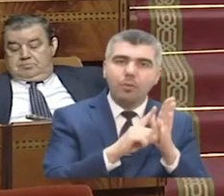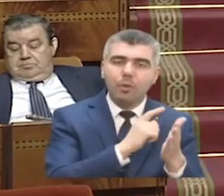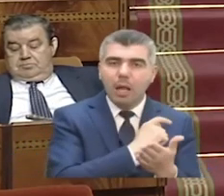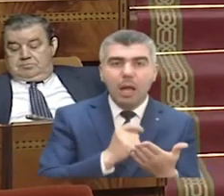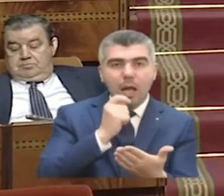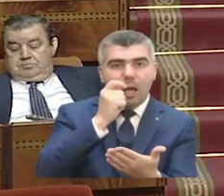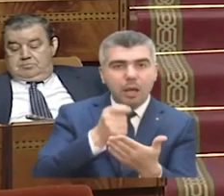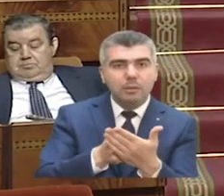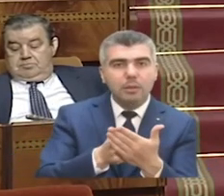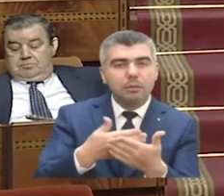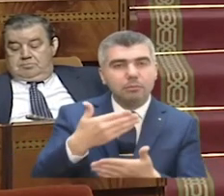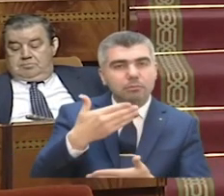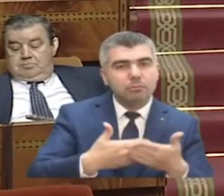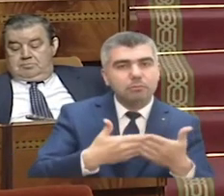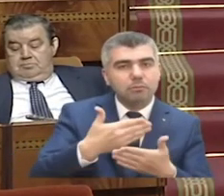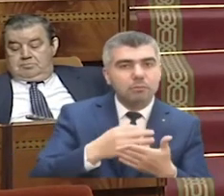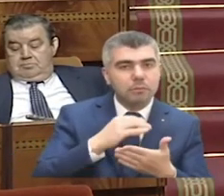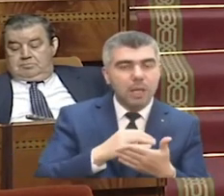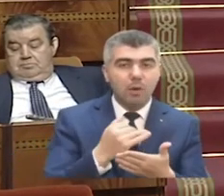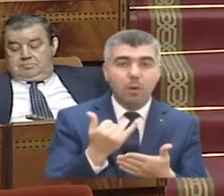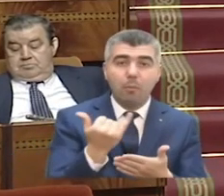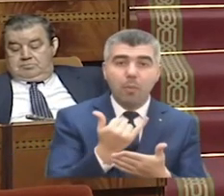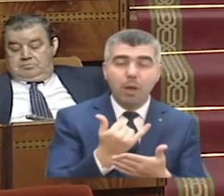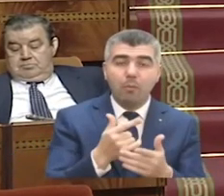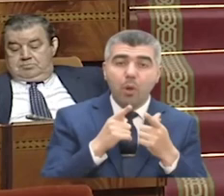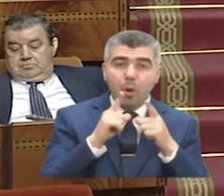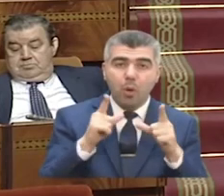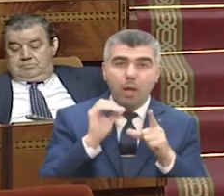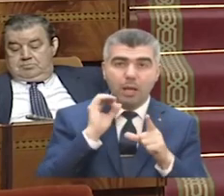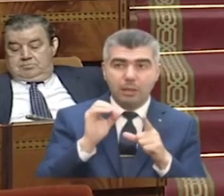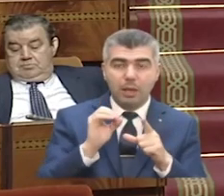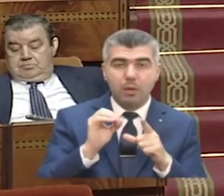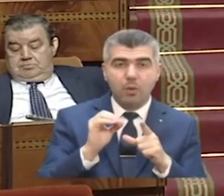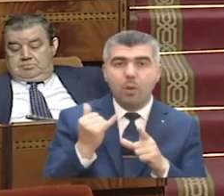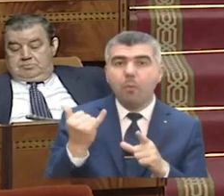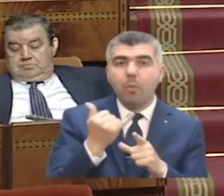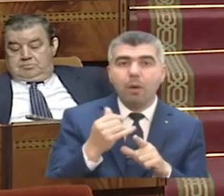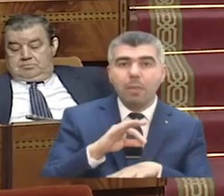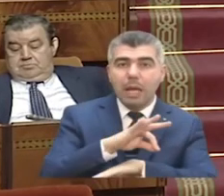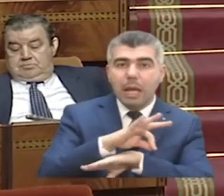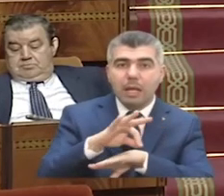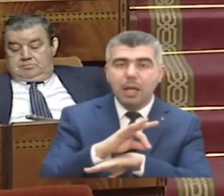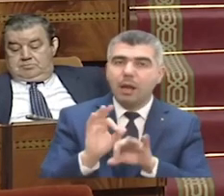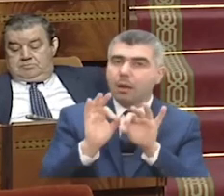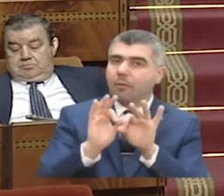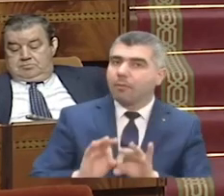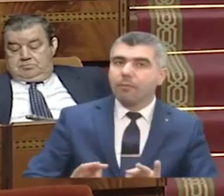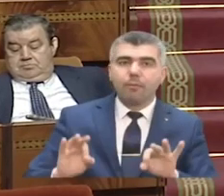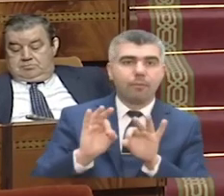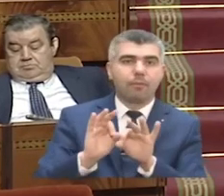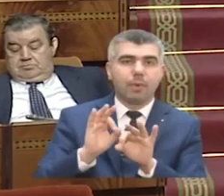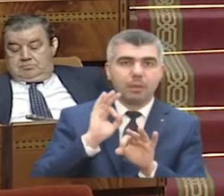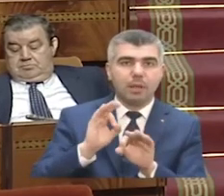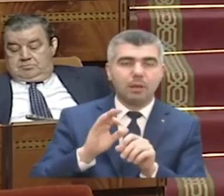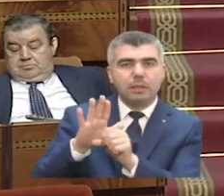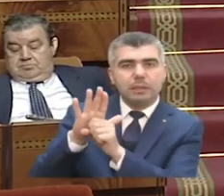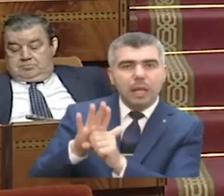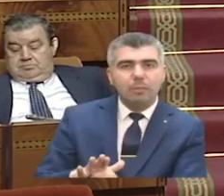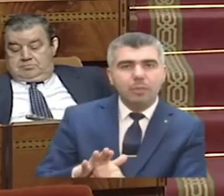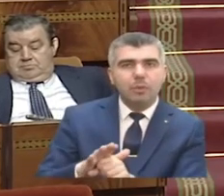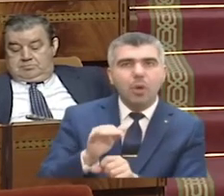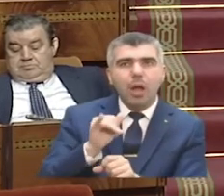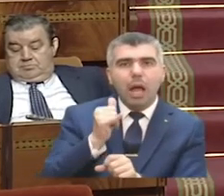التي تعتبر استعمال لغه اجنبيه ااه في الاداره غير مشروع من يتامر على تهميش اللغه العربيه